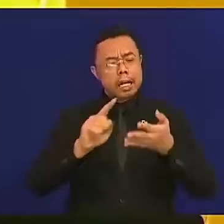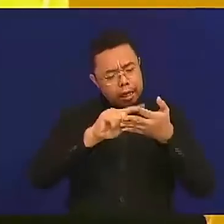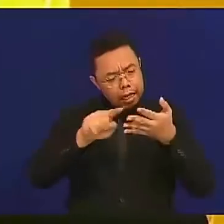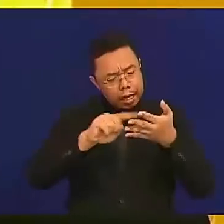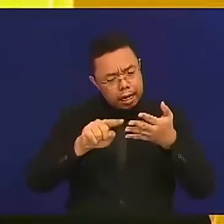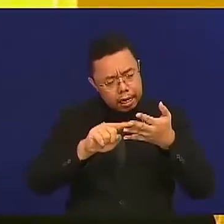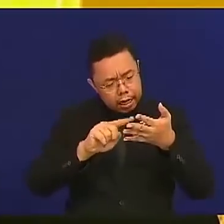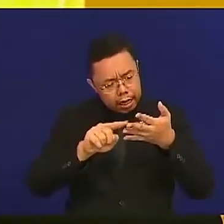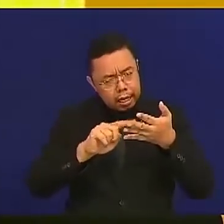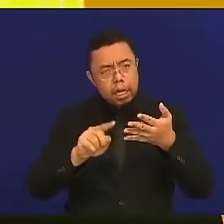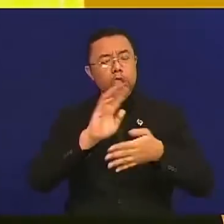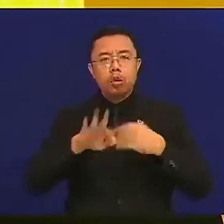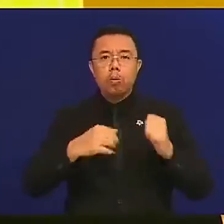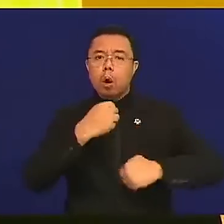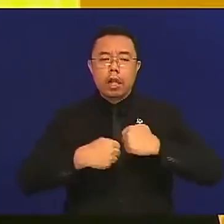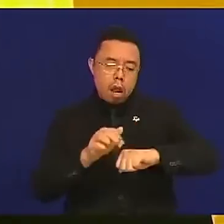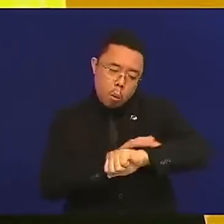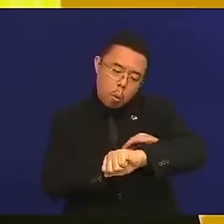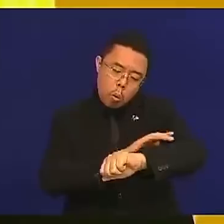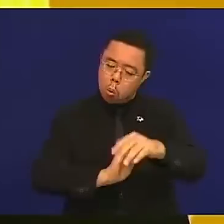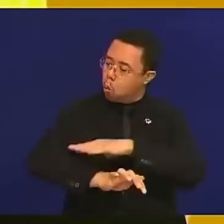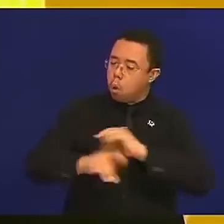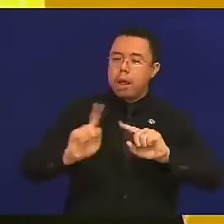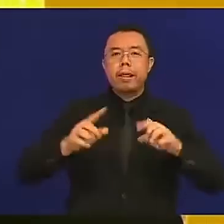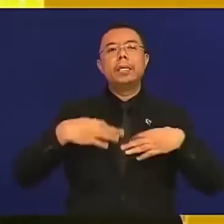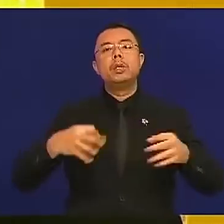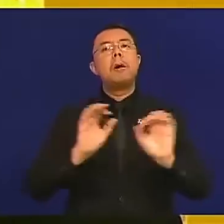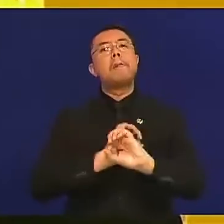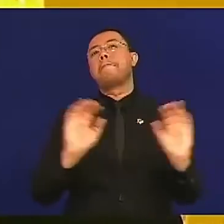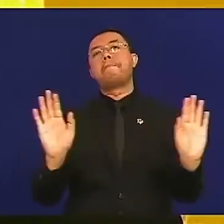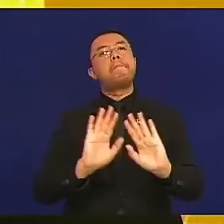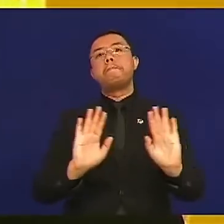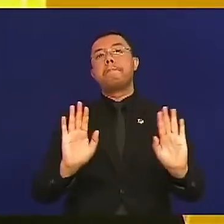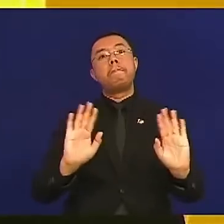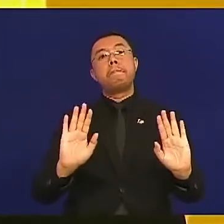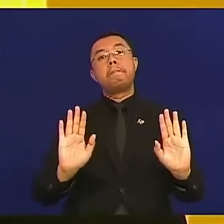teliti, begitu giat, tapi tidak merawat jiwanya.